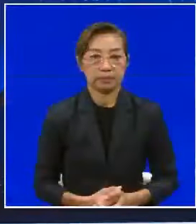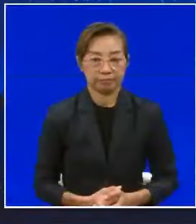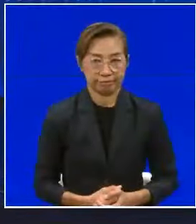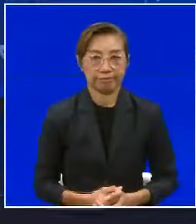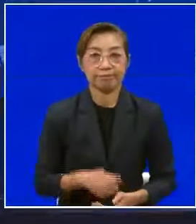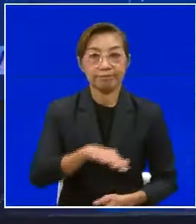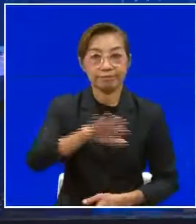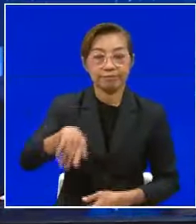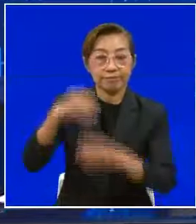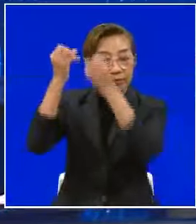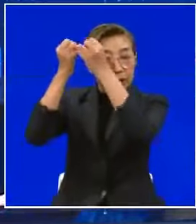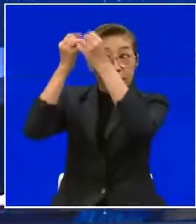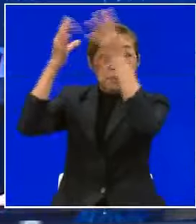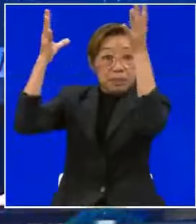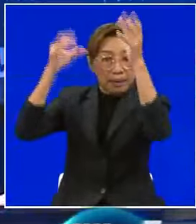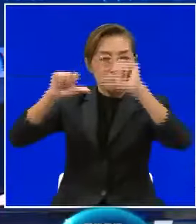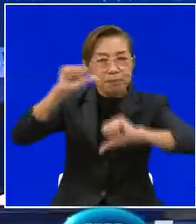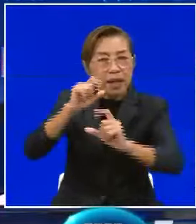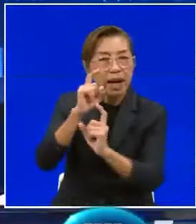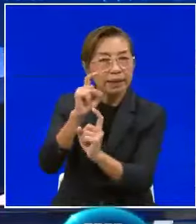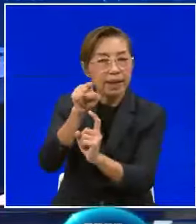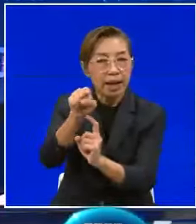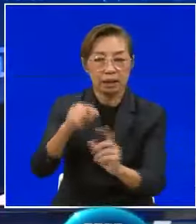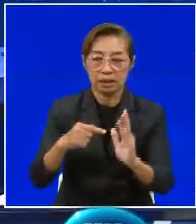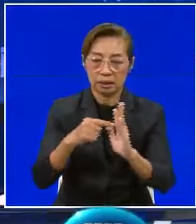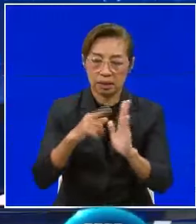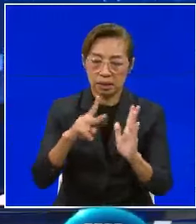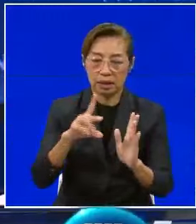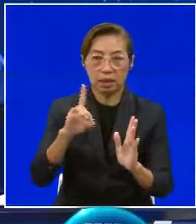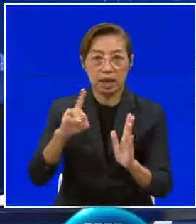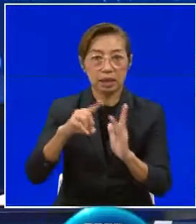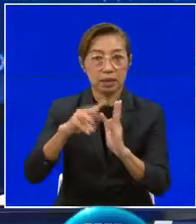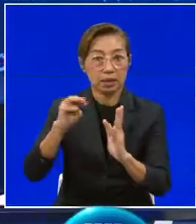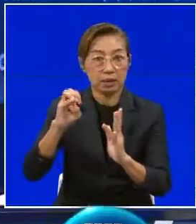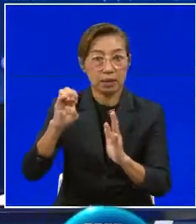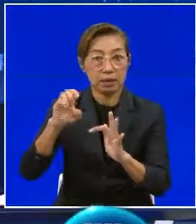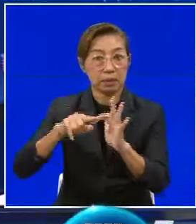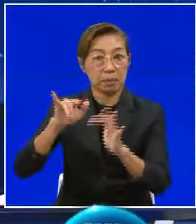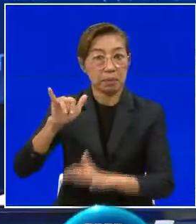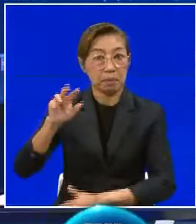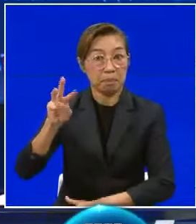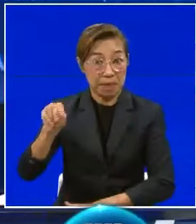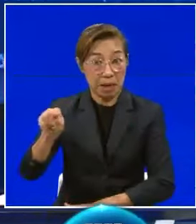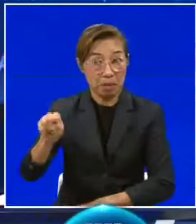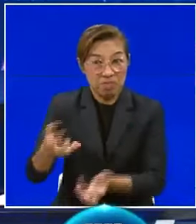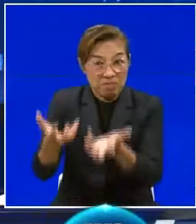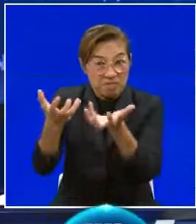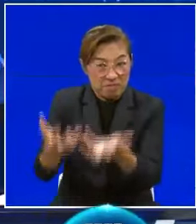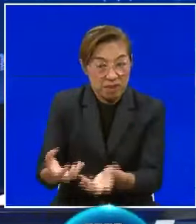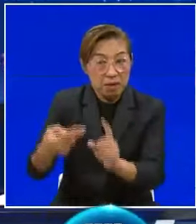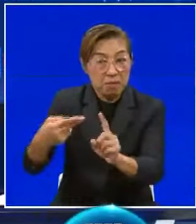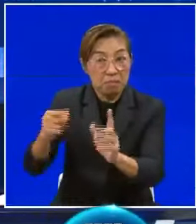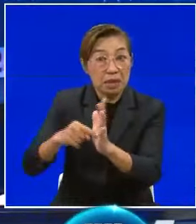ท่านผู้ชมนึกภาพกากแคดเมียมนะฮะคือมันก็มีความเป็นอันตรายด้วยแล้วลองนึกถึงปริมาณนะเป็นหมื่นตัน ค ือไม่ใช่ว่าหิ้วไปหิ้วม